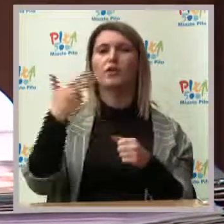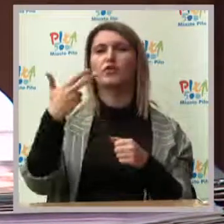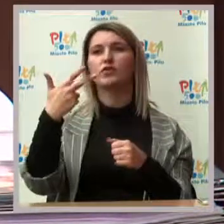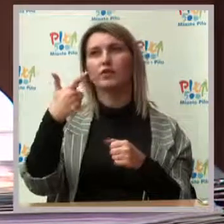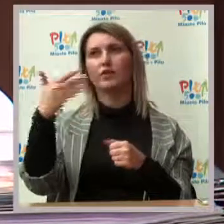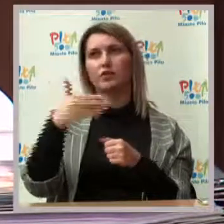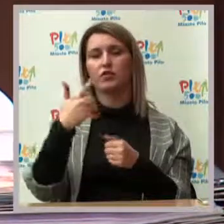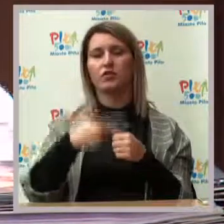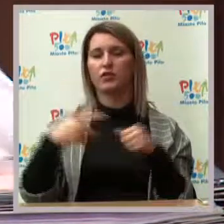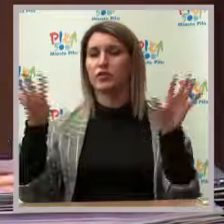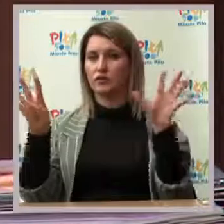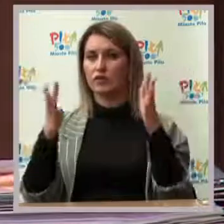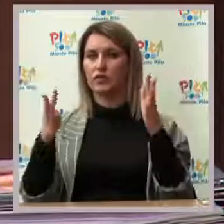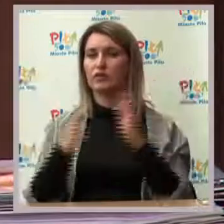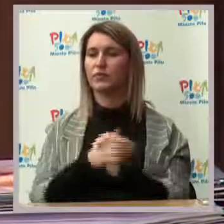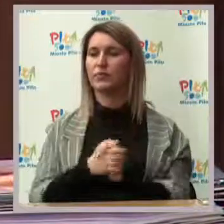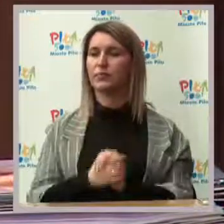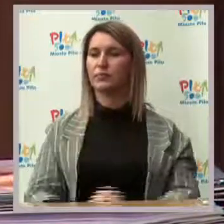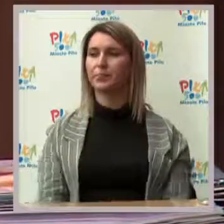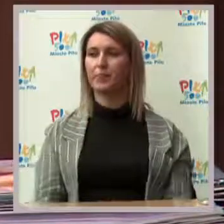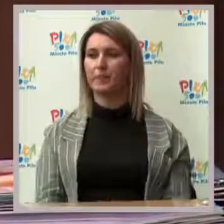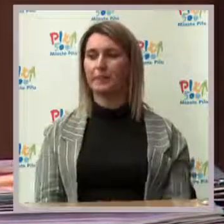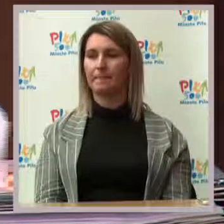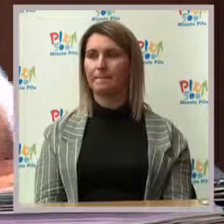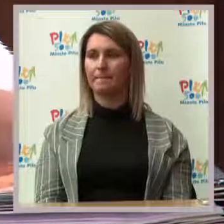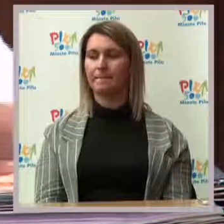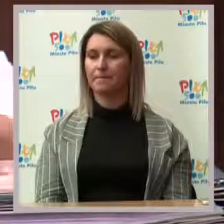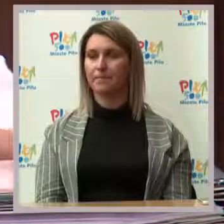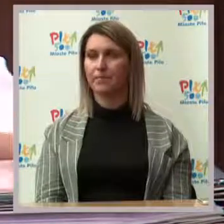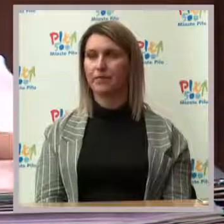2018-2029, druk numer 41.